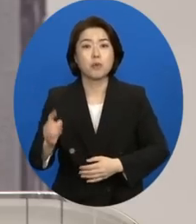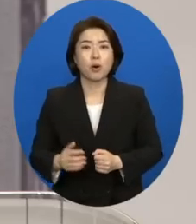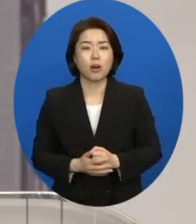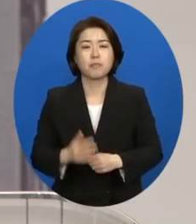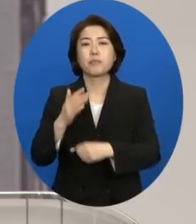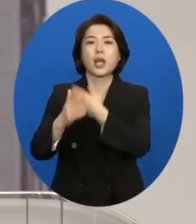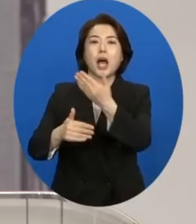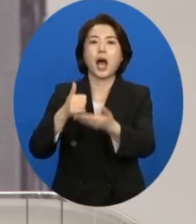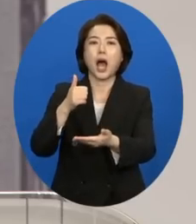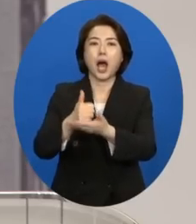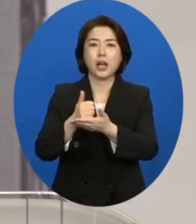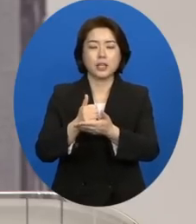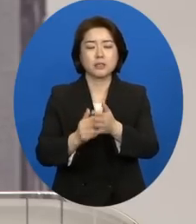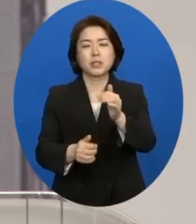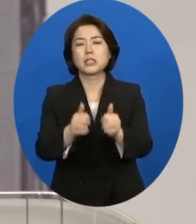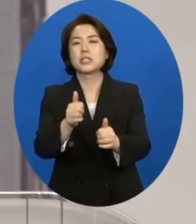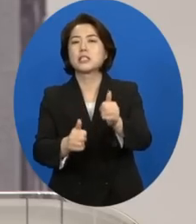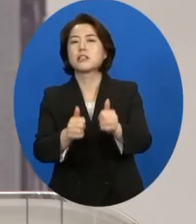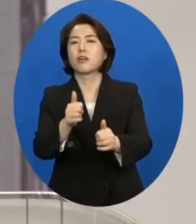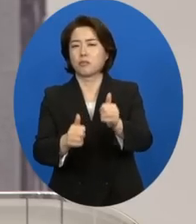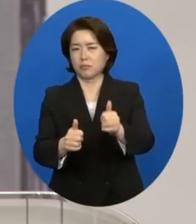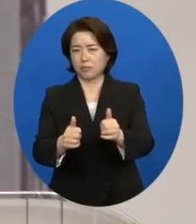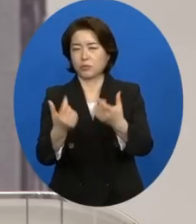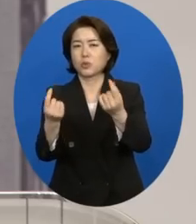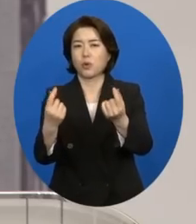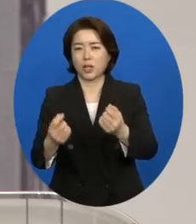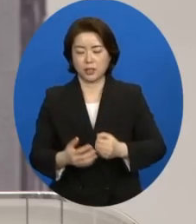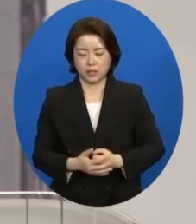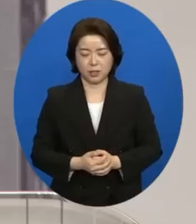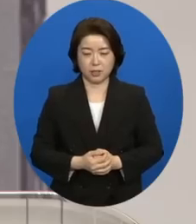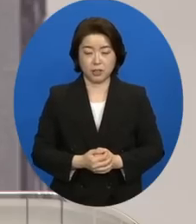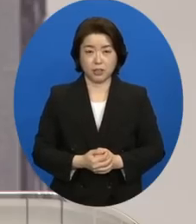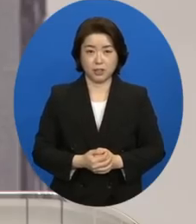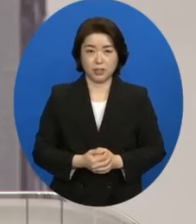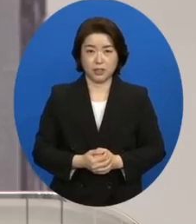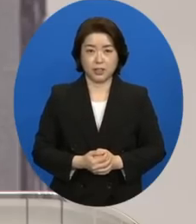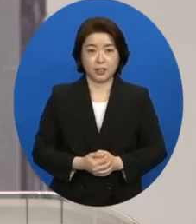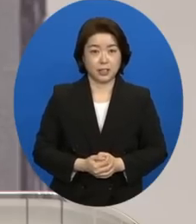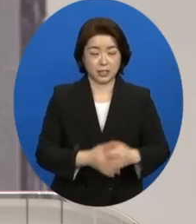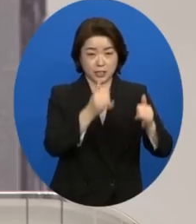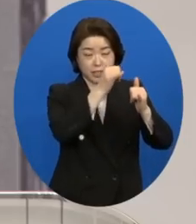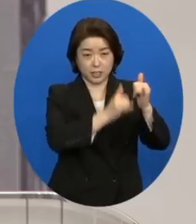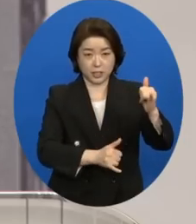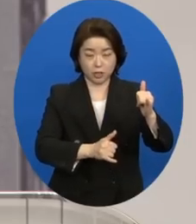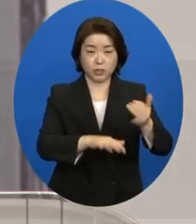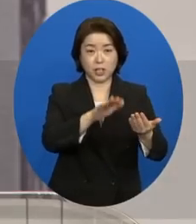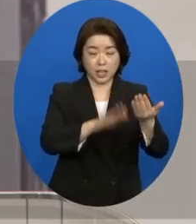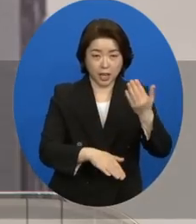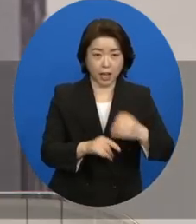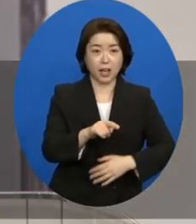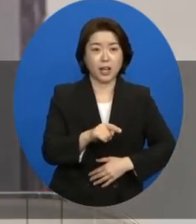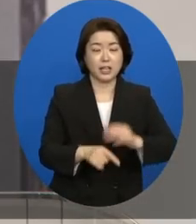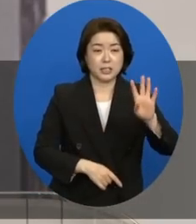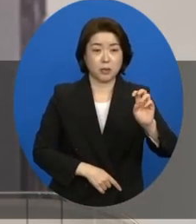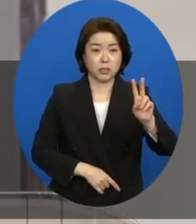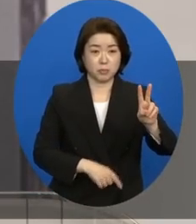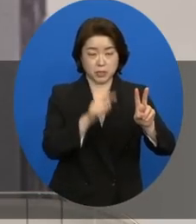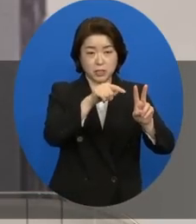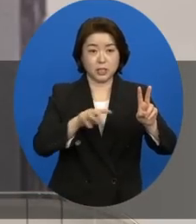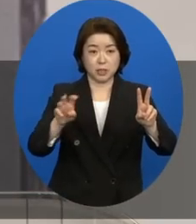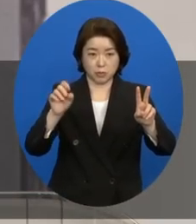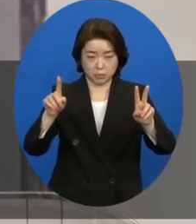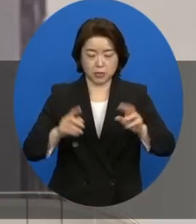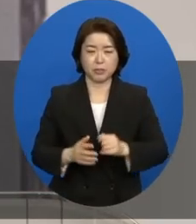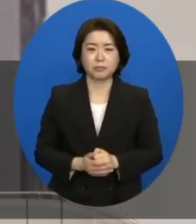하나님의 시험이었습니다 성경은 시험이었다고 얘기해요 역대하 32장 31절 심지어 바벨로니아 사절단이